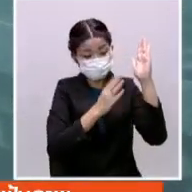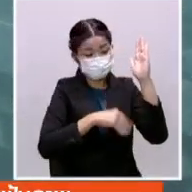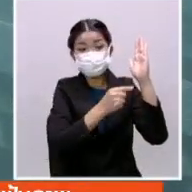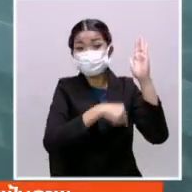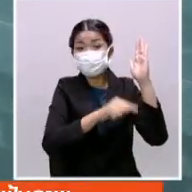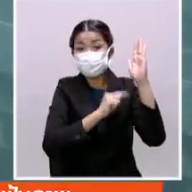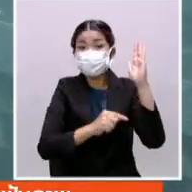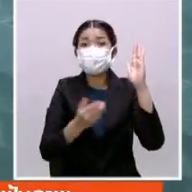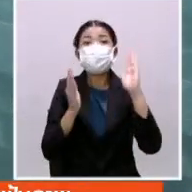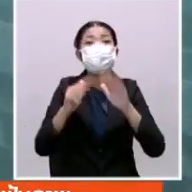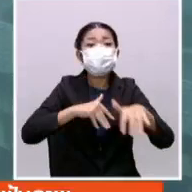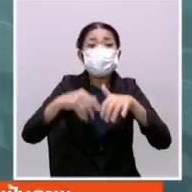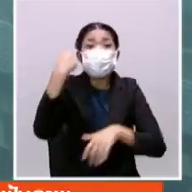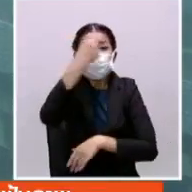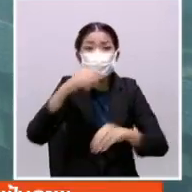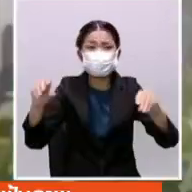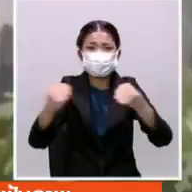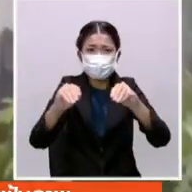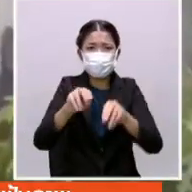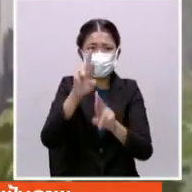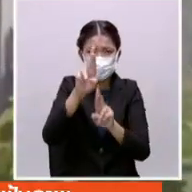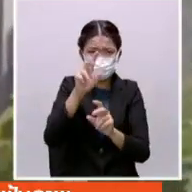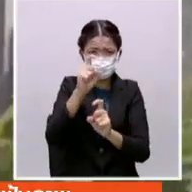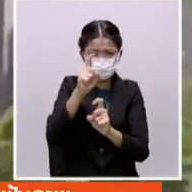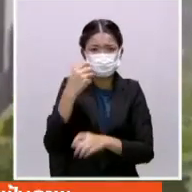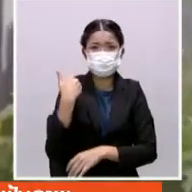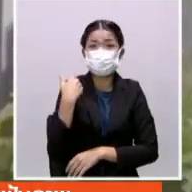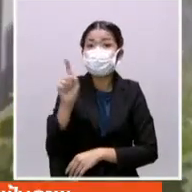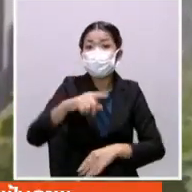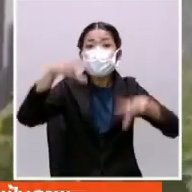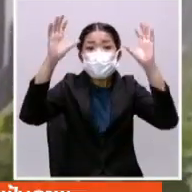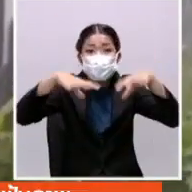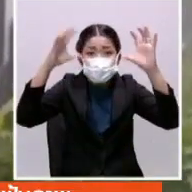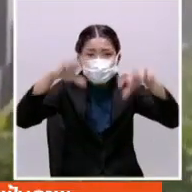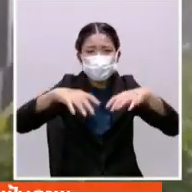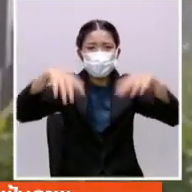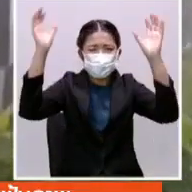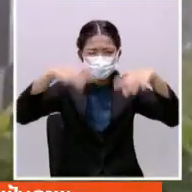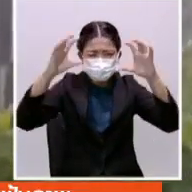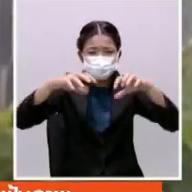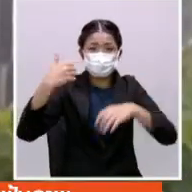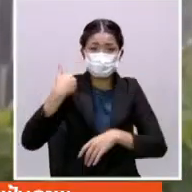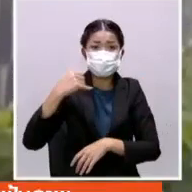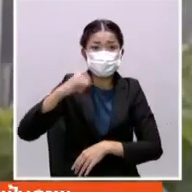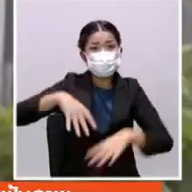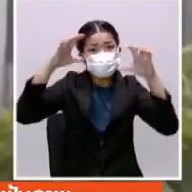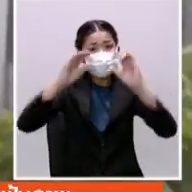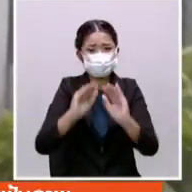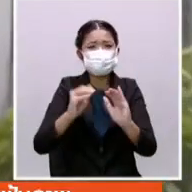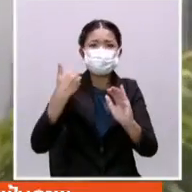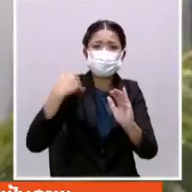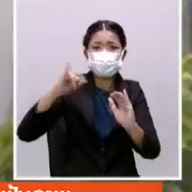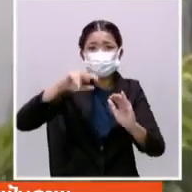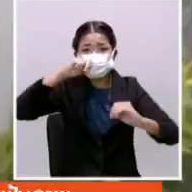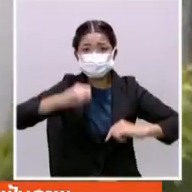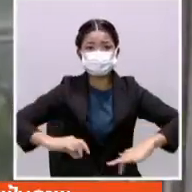กครับก็ขอให้ประชาชนที่อยู่บริเวณดังกล่าวนะครับระวังอันตรายจากฝนตกหนักถึงหนักมากและฝนที่ตกสะสมด้วยเพราะว่าอาจจะ